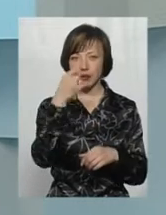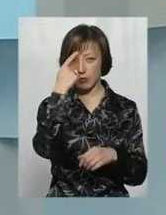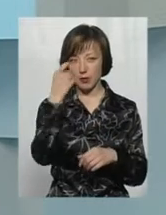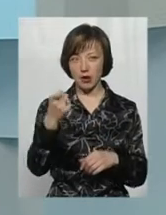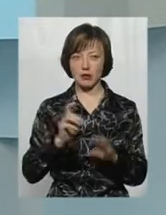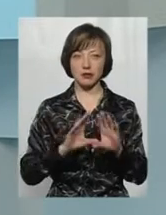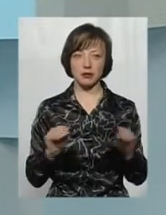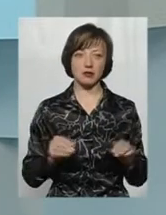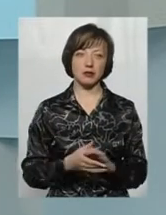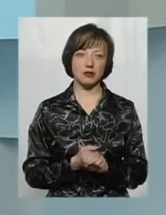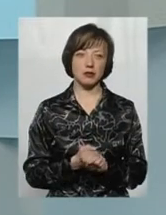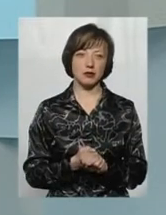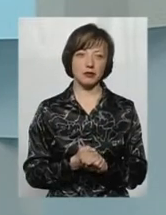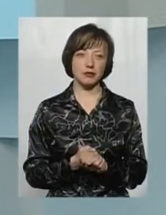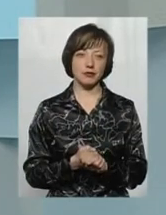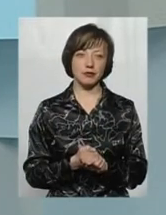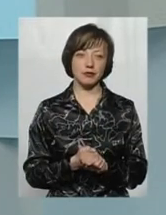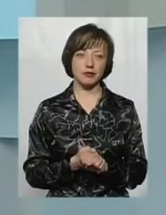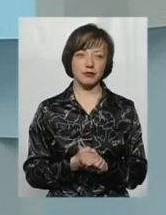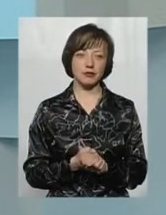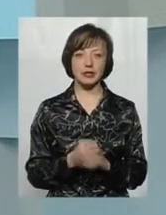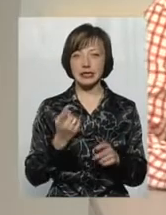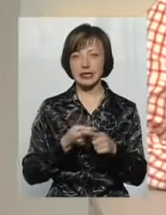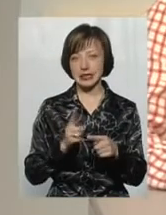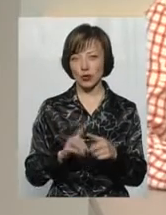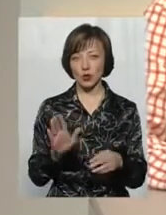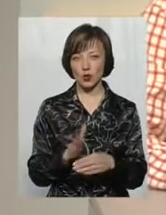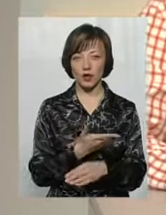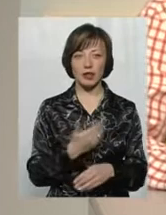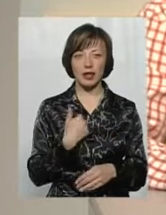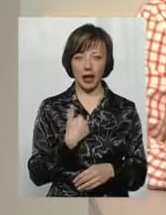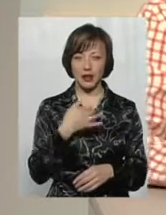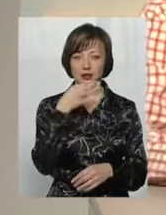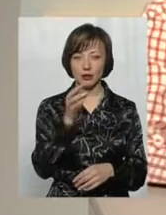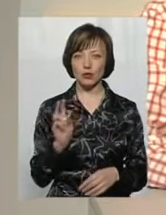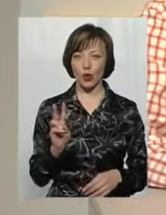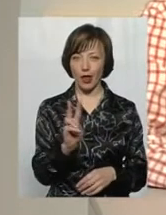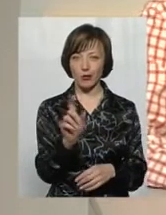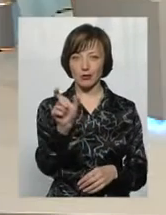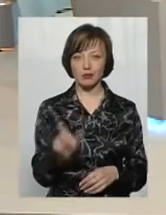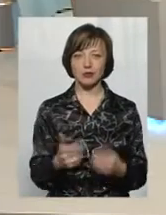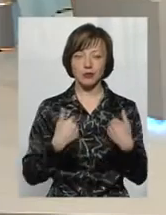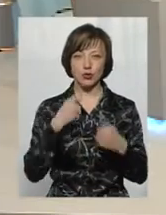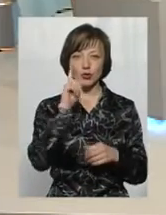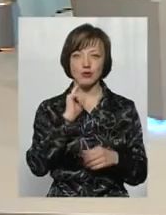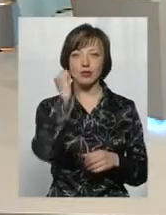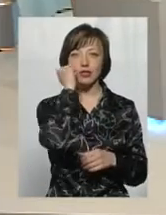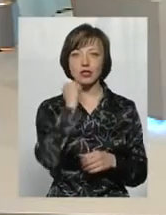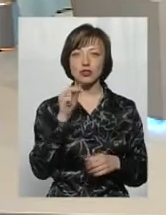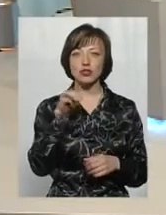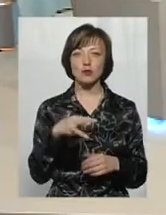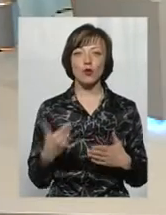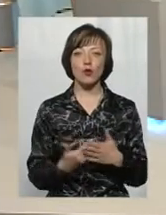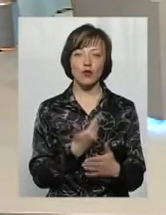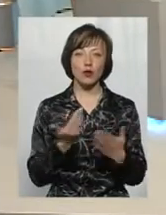попередила, і це усувається. Ну, насправді, я скажу, як пасажир там в тролейбусах, мені зручніше в старих їздити, чим в нових,